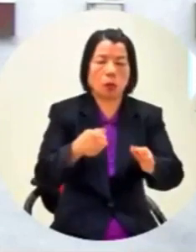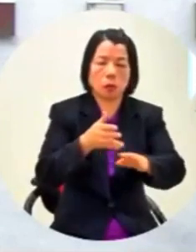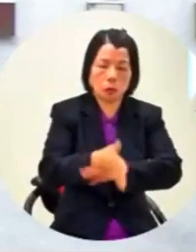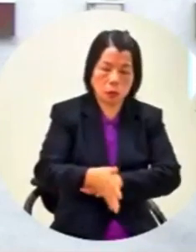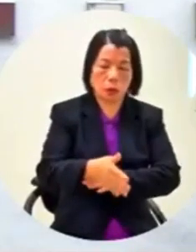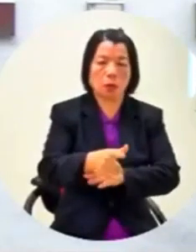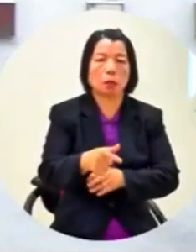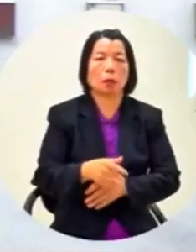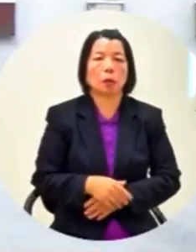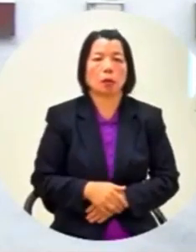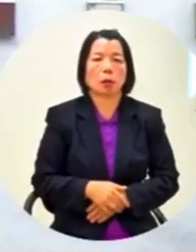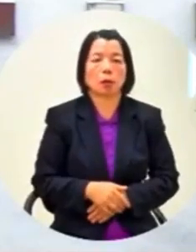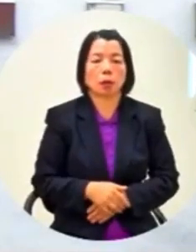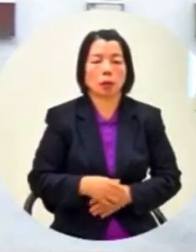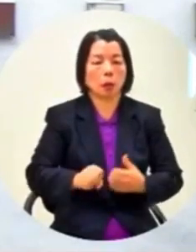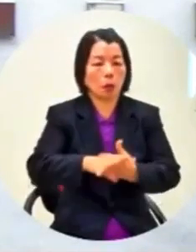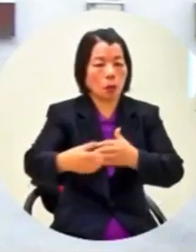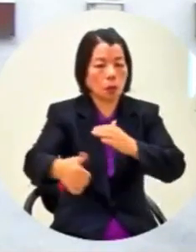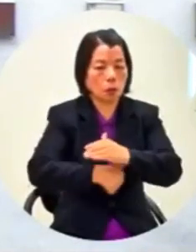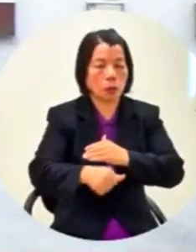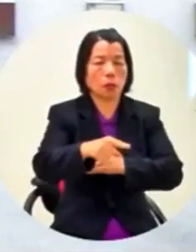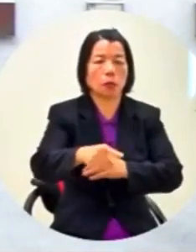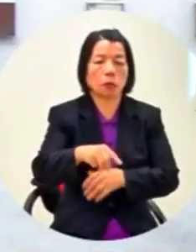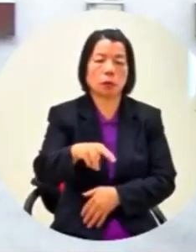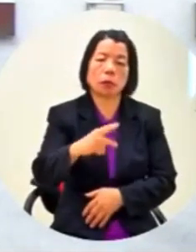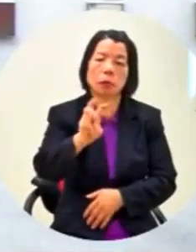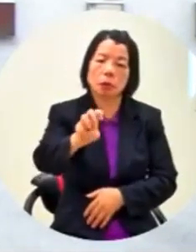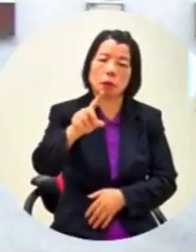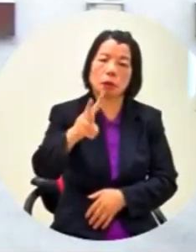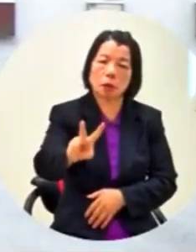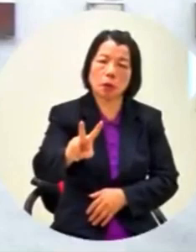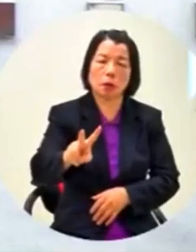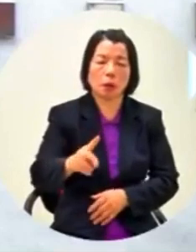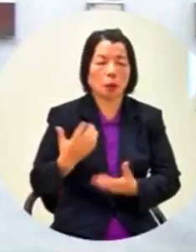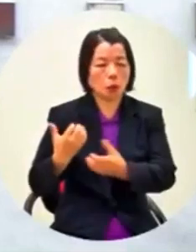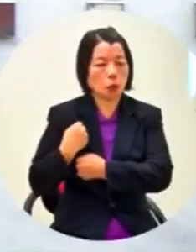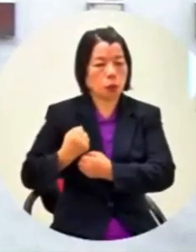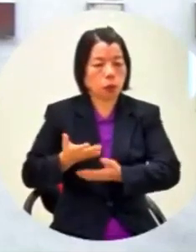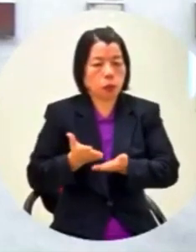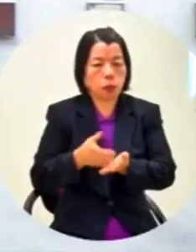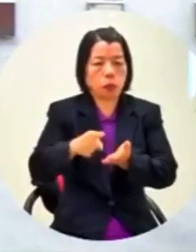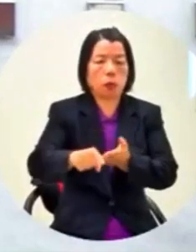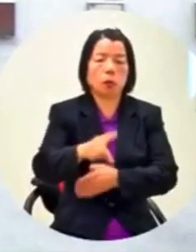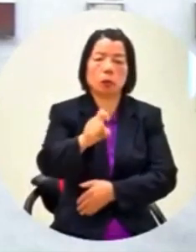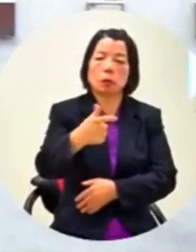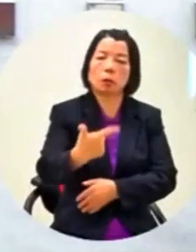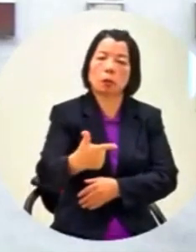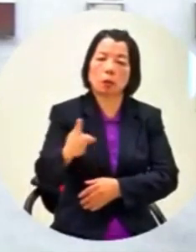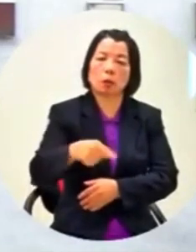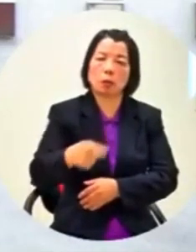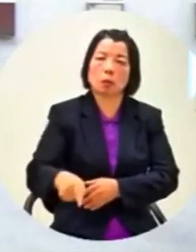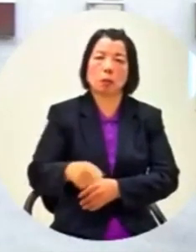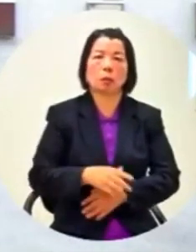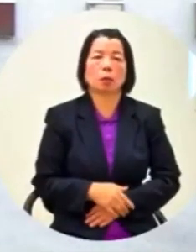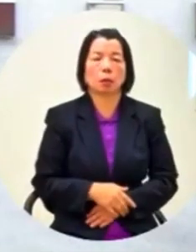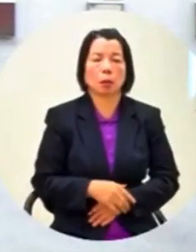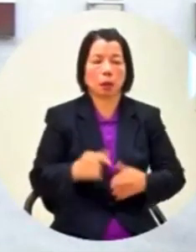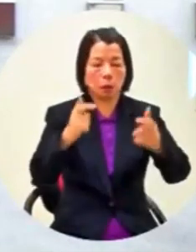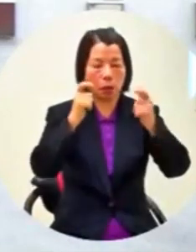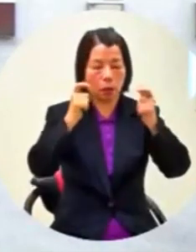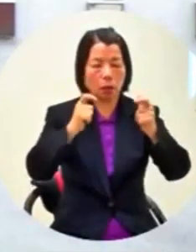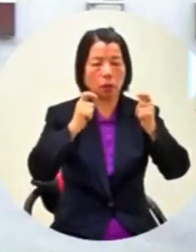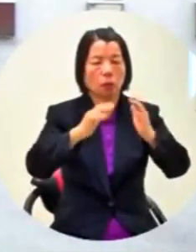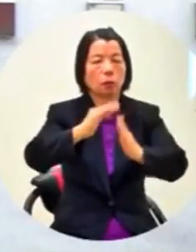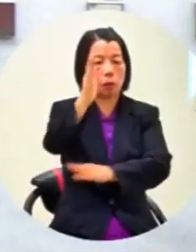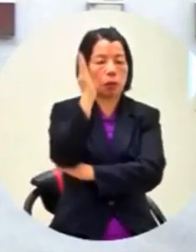入32例，敦睦舰队16例。有赖于市府团队的努力，